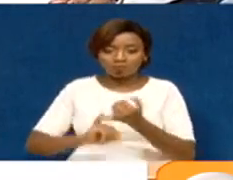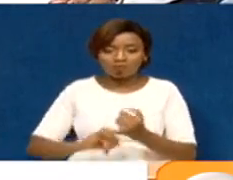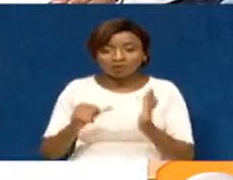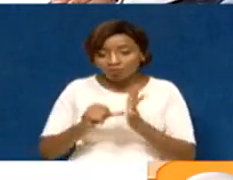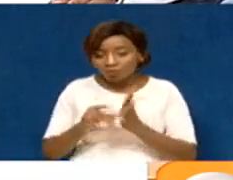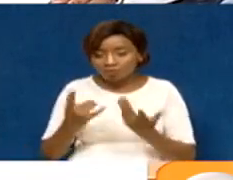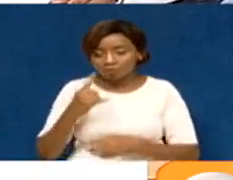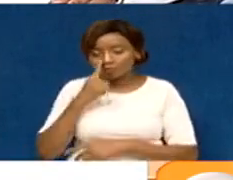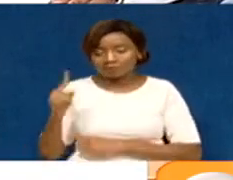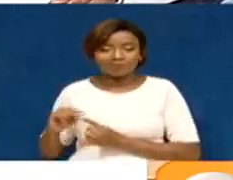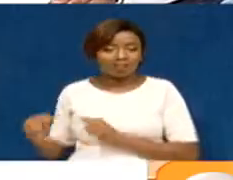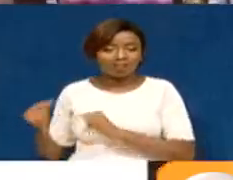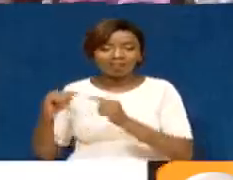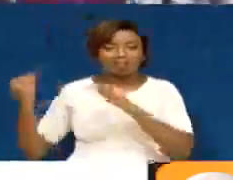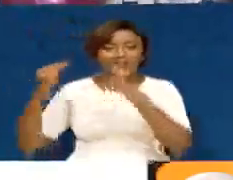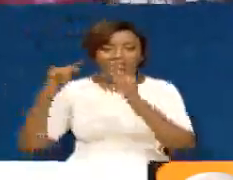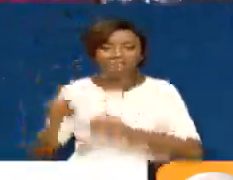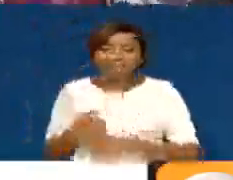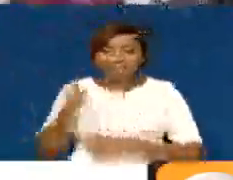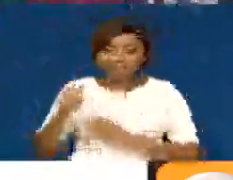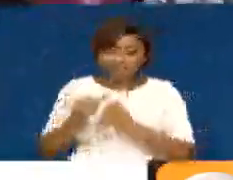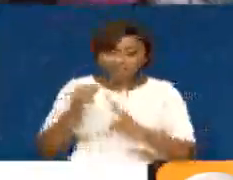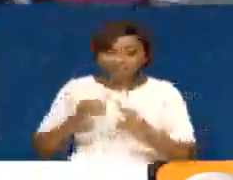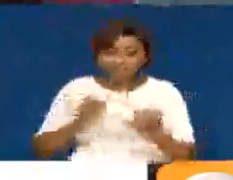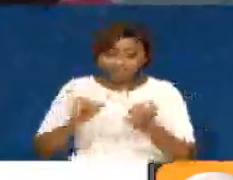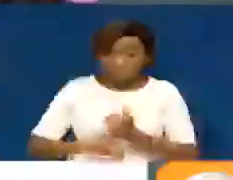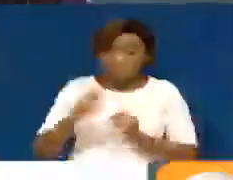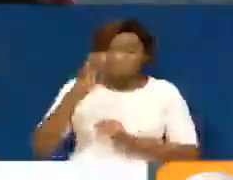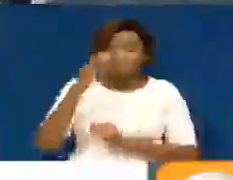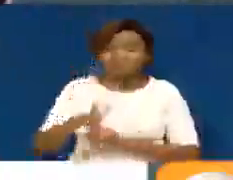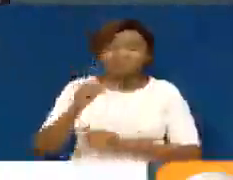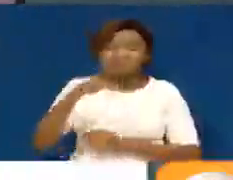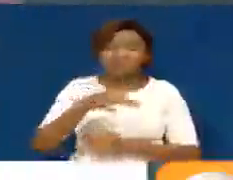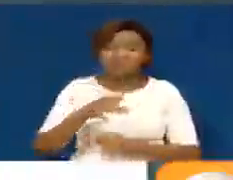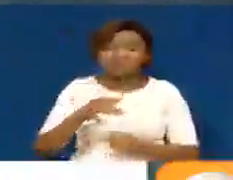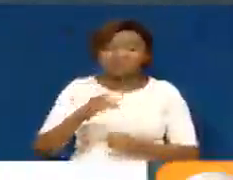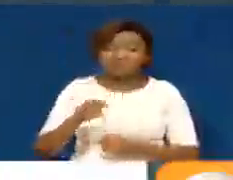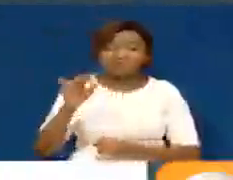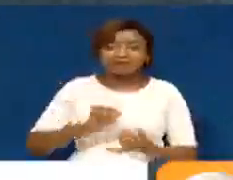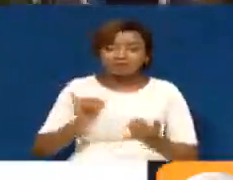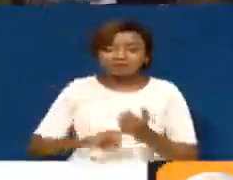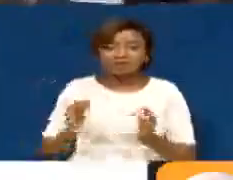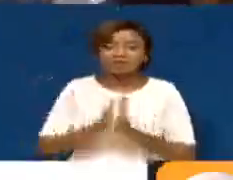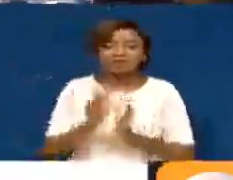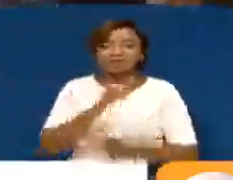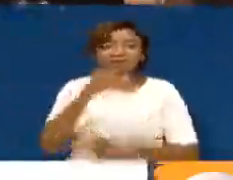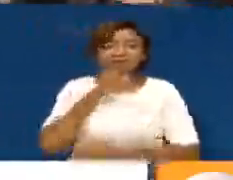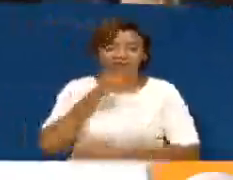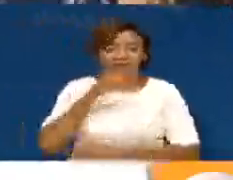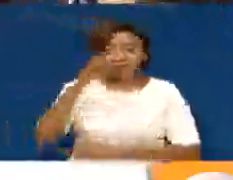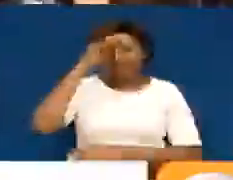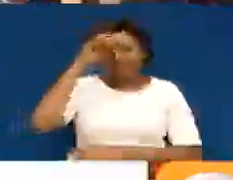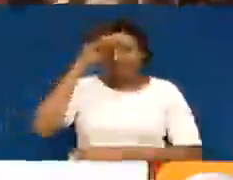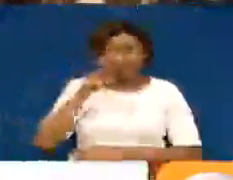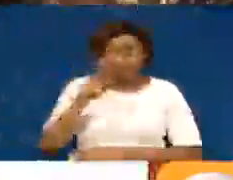wa kinyumbani. Na mwanamume huyo anadaiwa kutenda unyama huo baada ya kumpata mkewe na mwanamume mwingine kwenye baa moja. Gladys Jepkori,